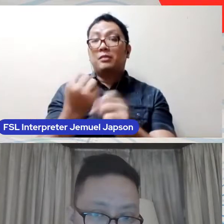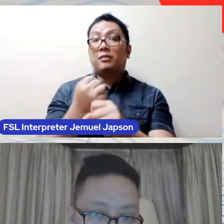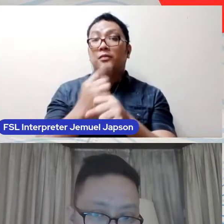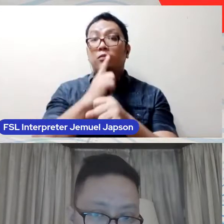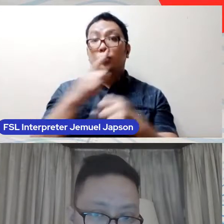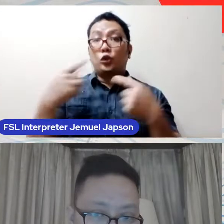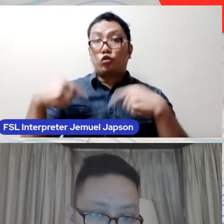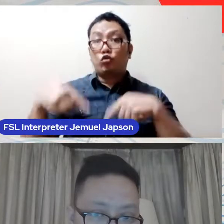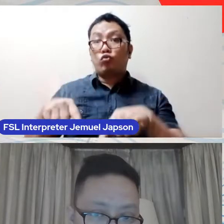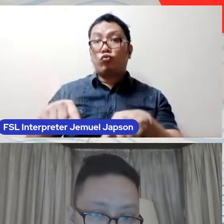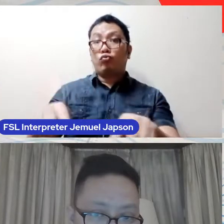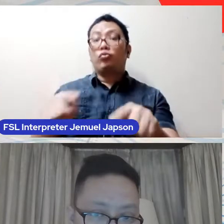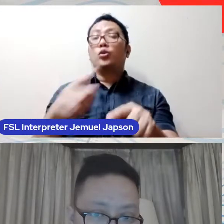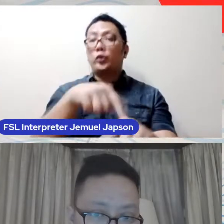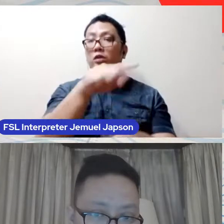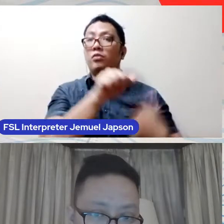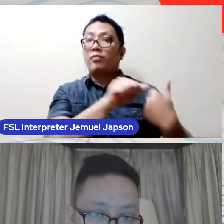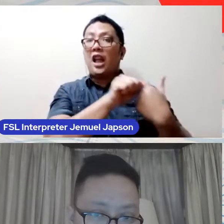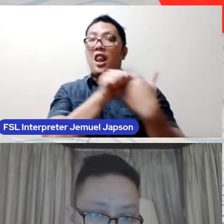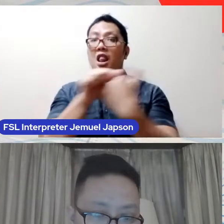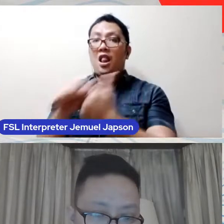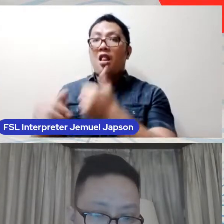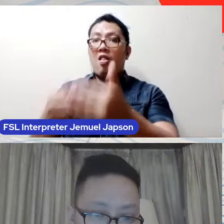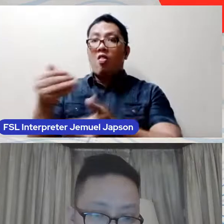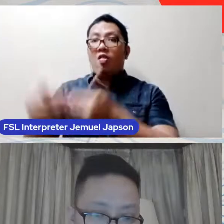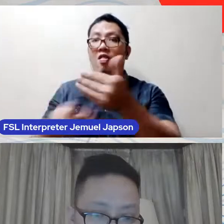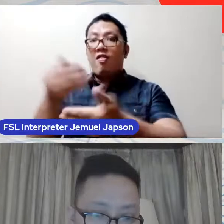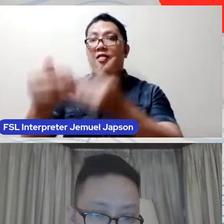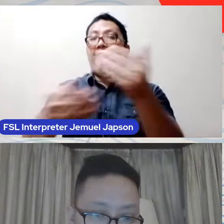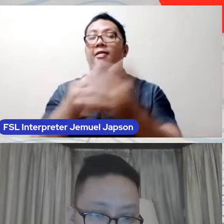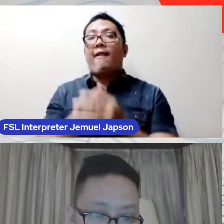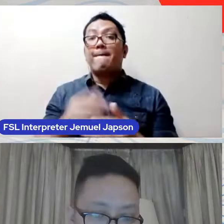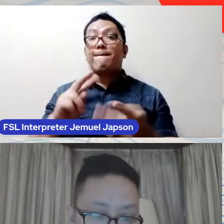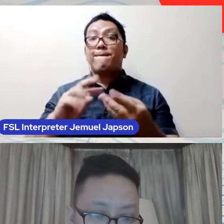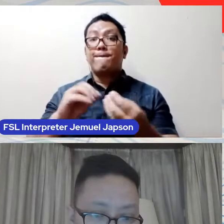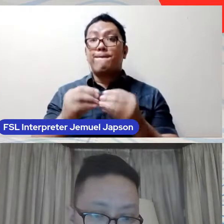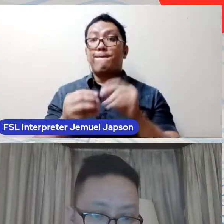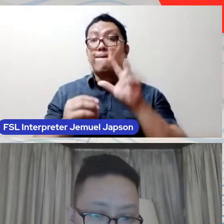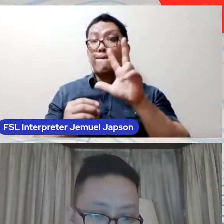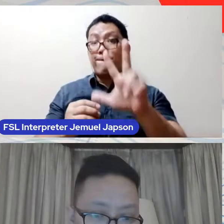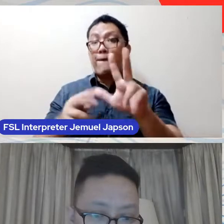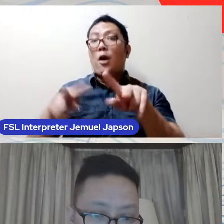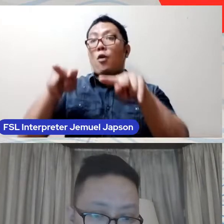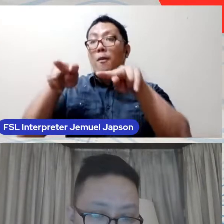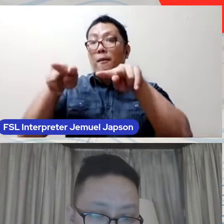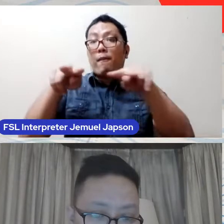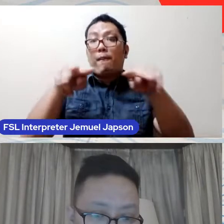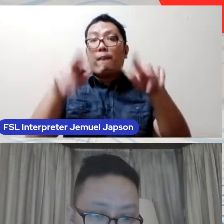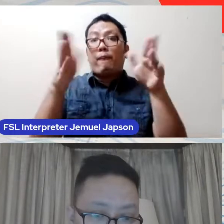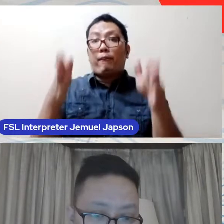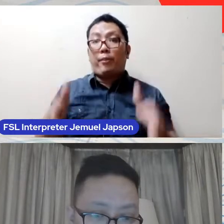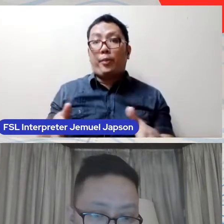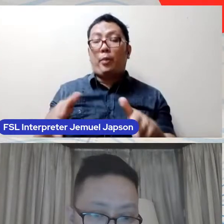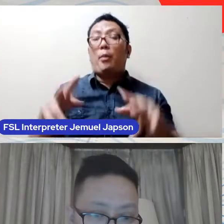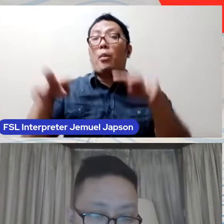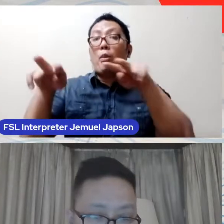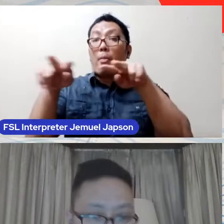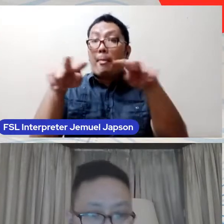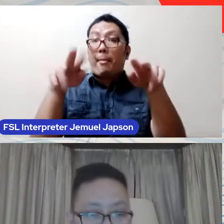nilang RMA, sumusunod po sila sa proseso. At syempre, pangatlo, nandyan po ang supervisors. Ang mga supervisors naman, sila po